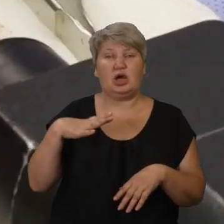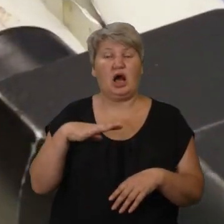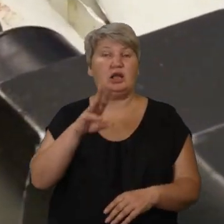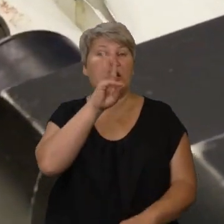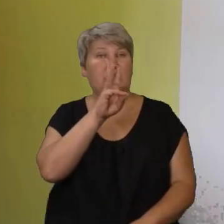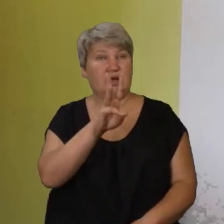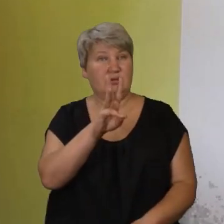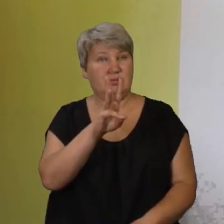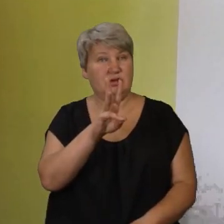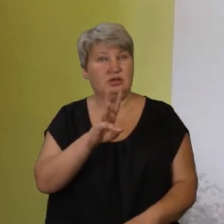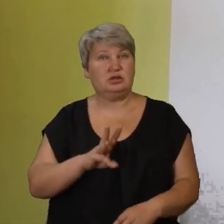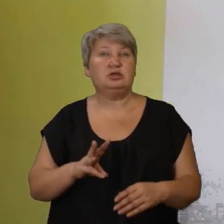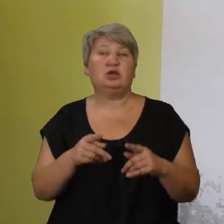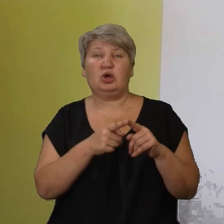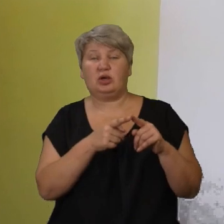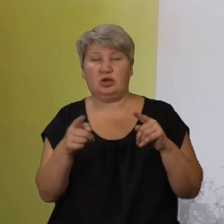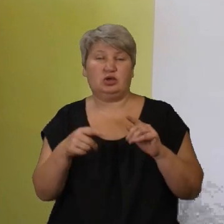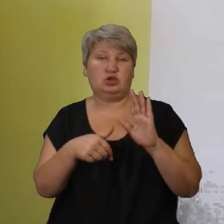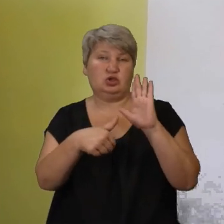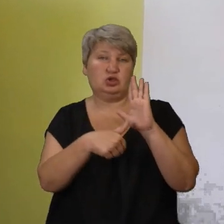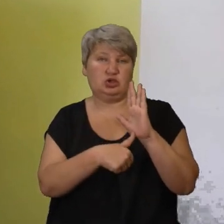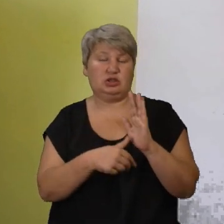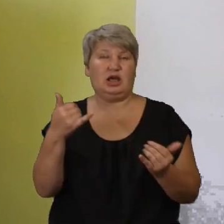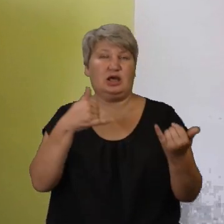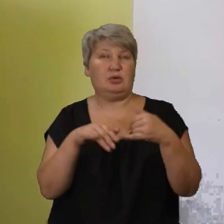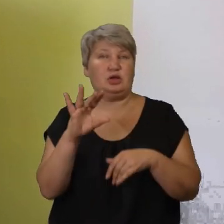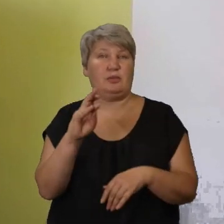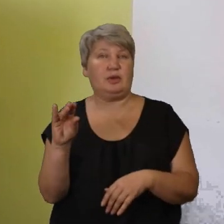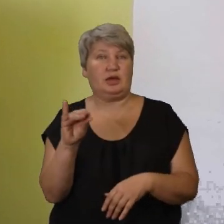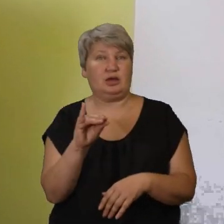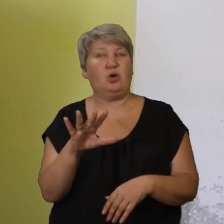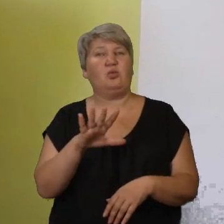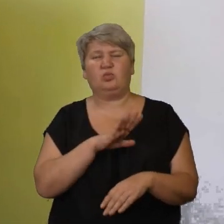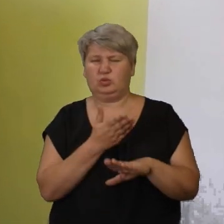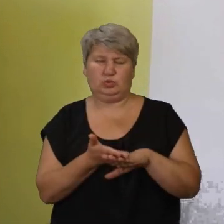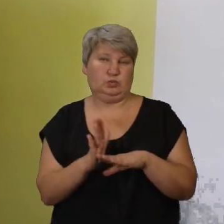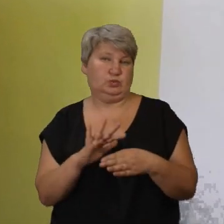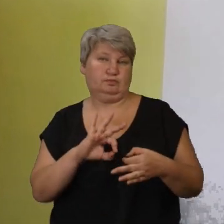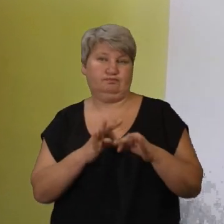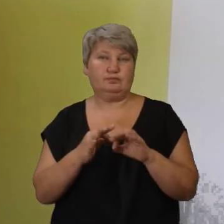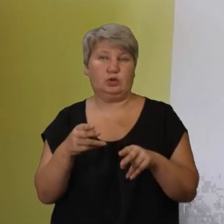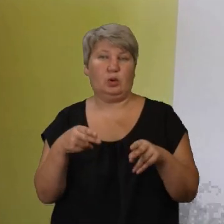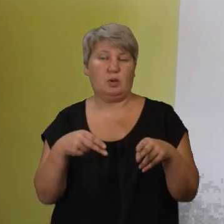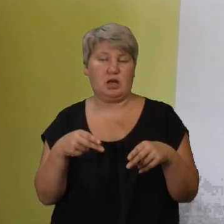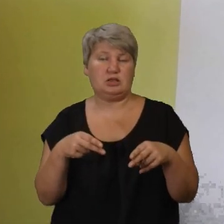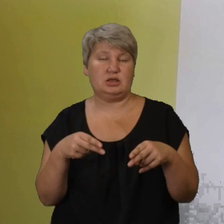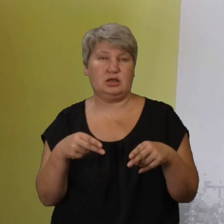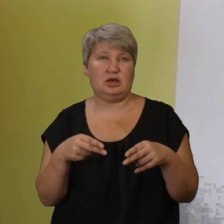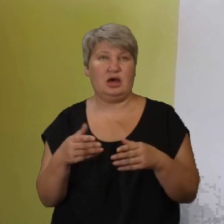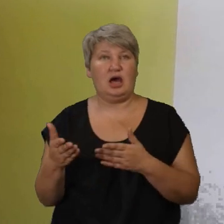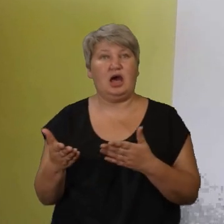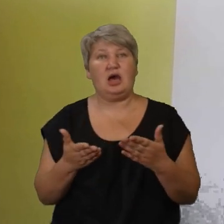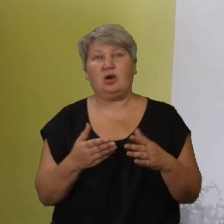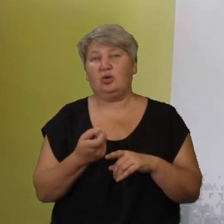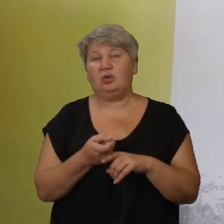та пройшли шість курсів хіміотерапії буде дуже складна операція якими на